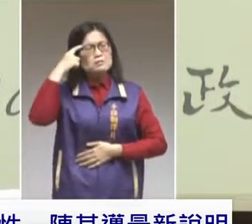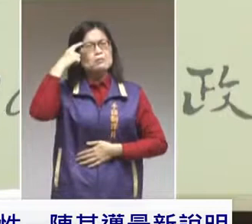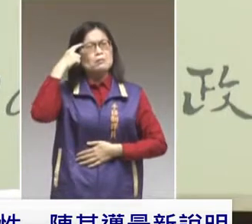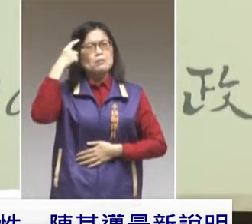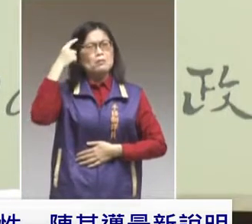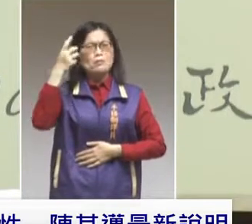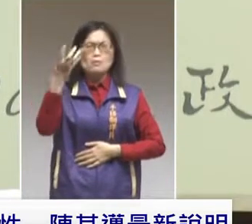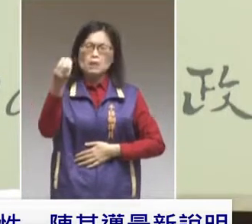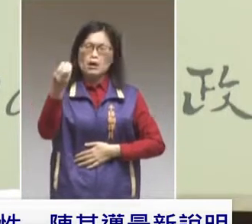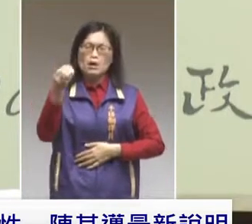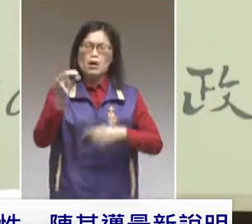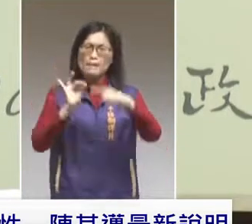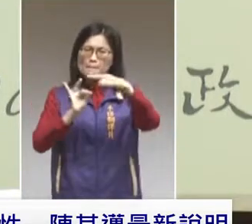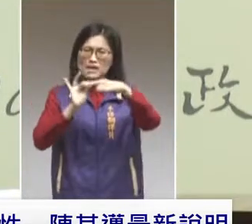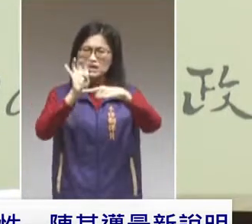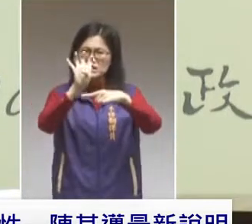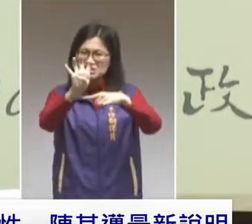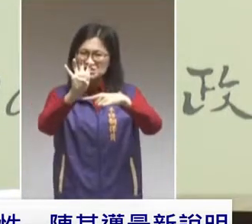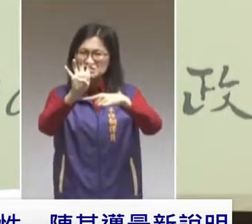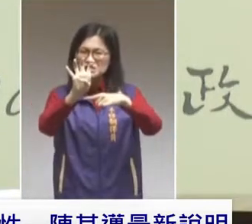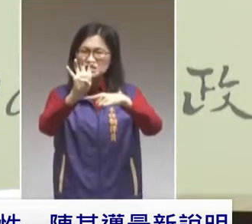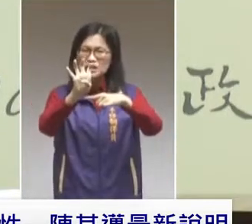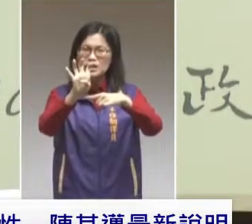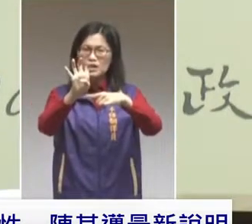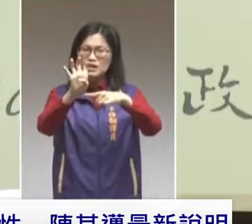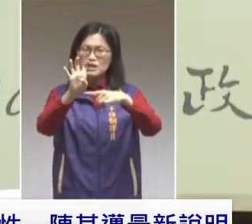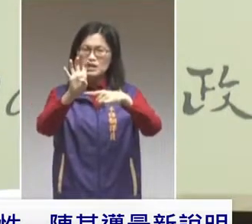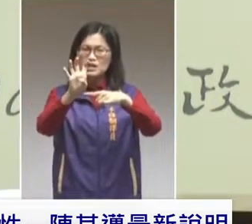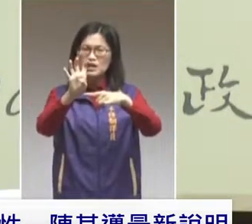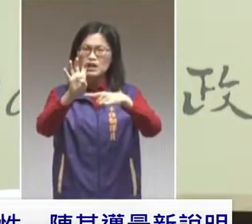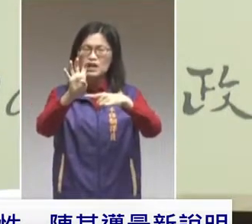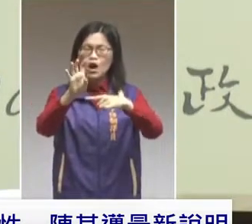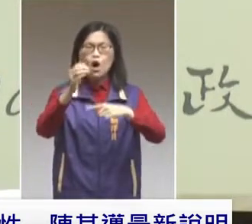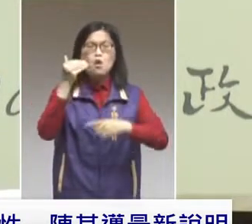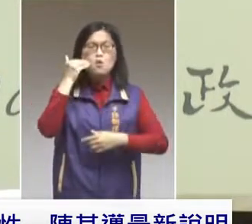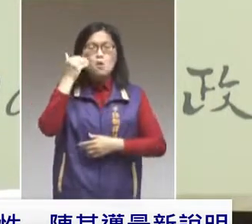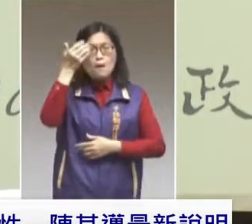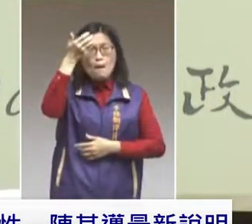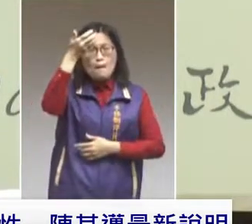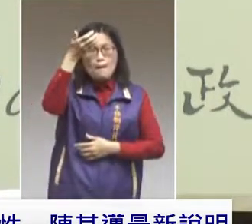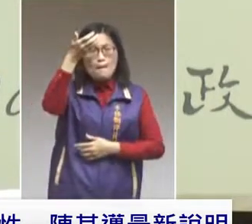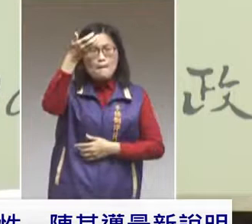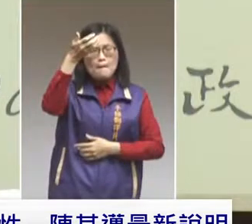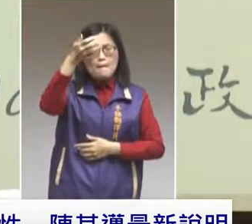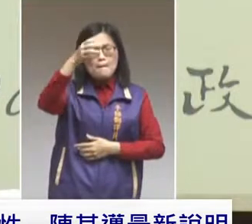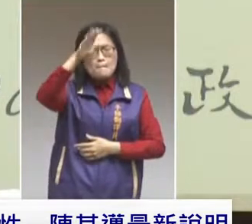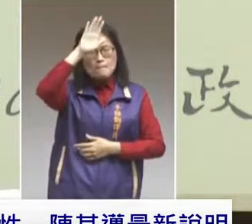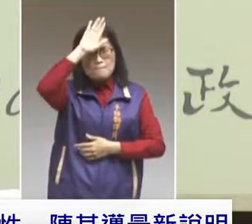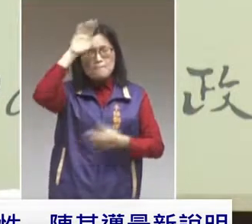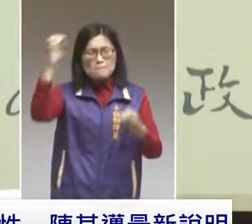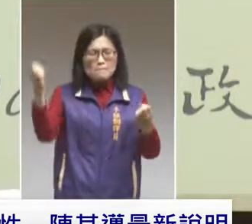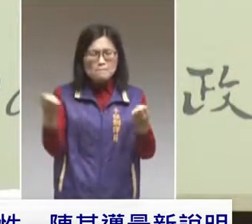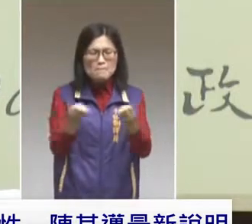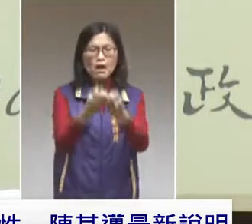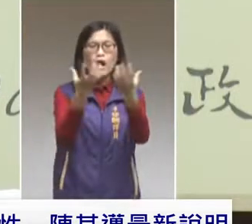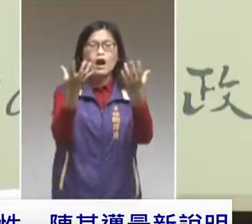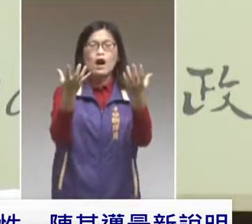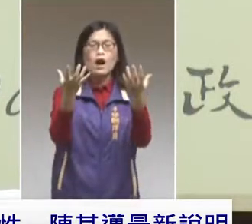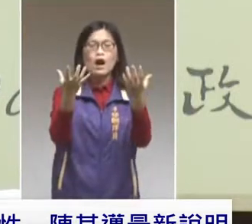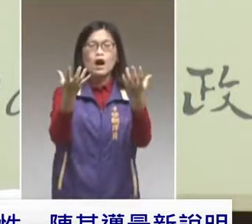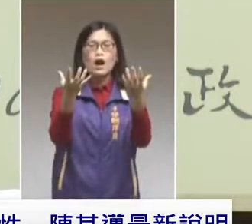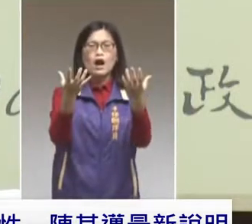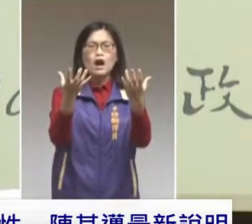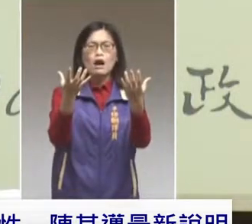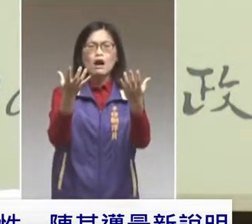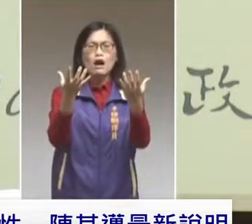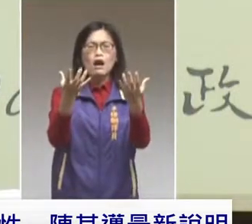以也因为没有症状大概有40%，所以有时候发病的时候其实并不知